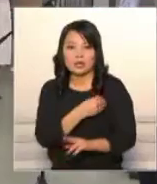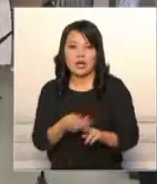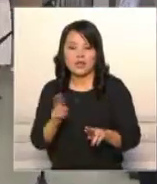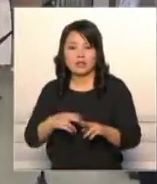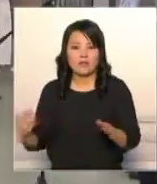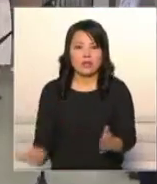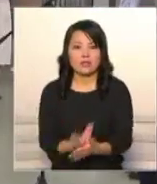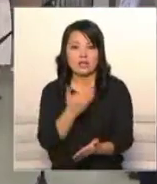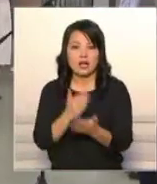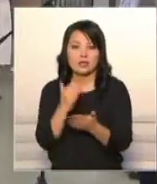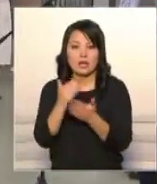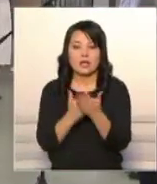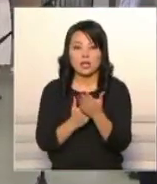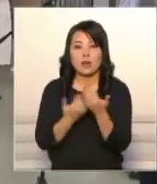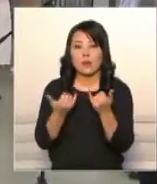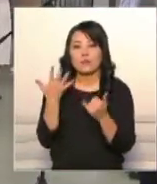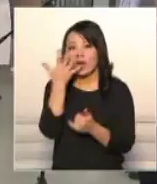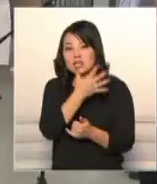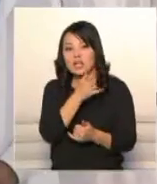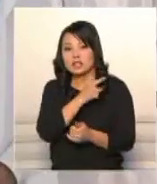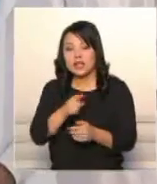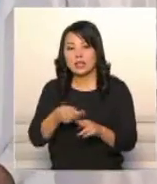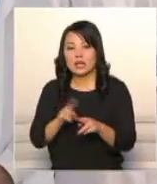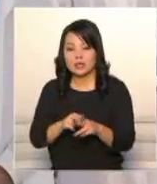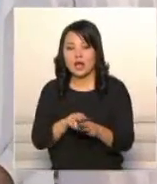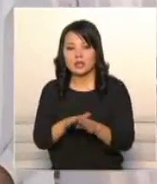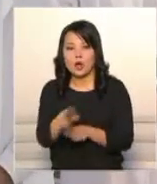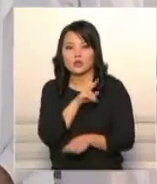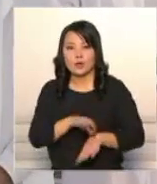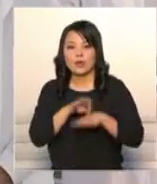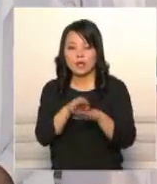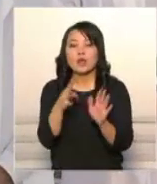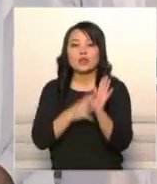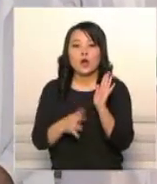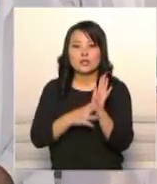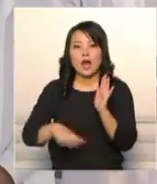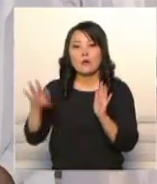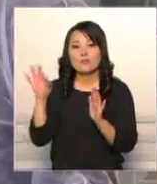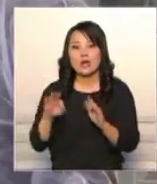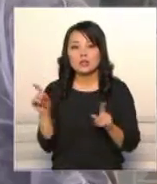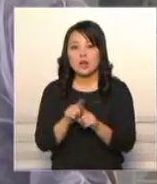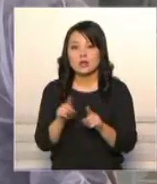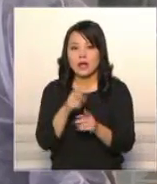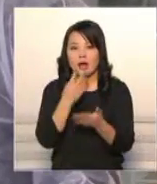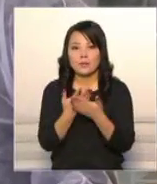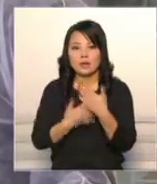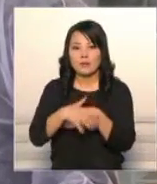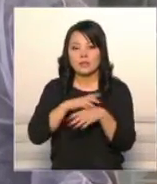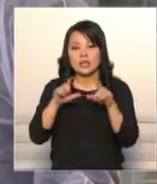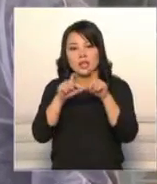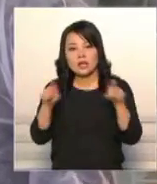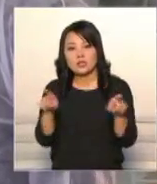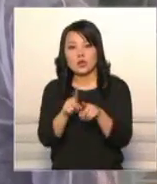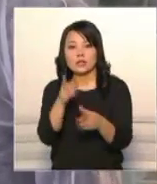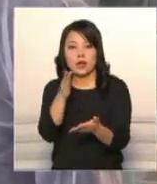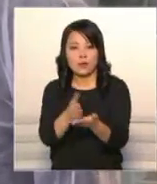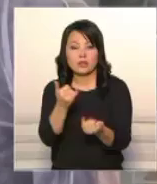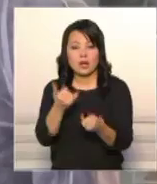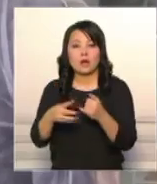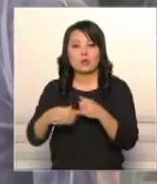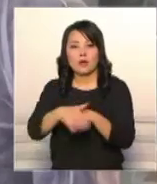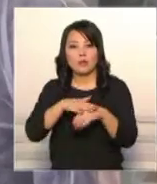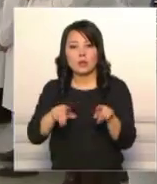жылдығында атқарылған жұмыстар. Арасында 90% қуаттылықпен жұмыс істеуге көшкен нысандар да бар. Нәтижесінде өңір